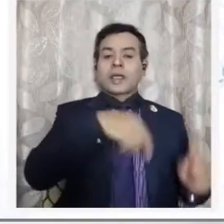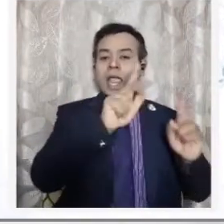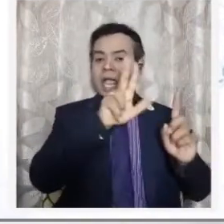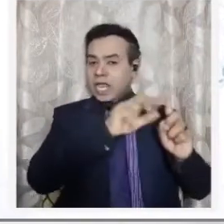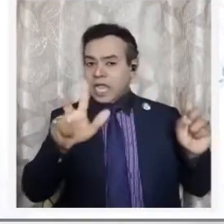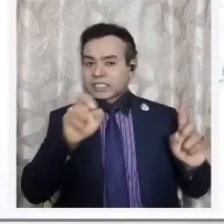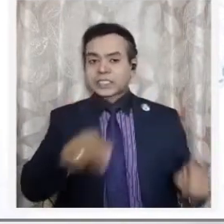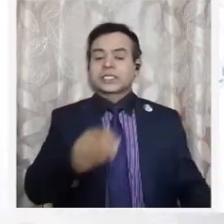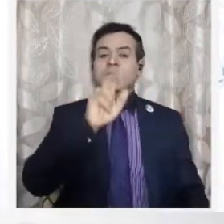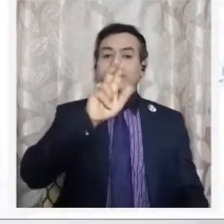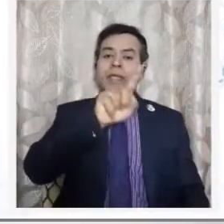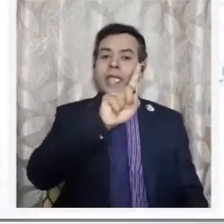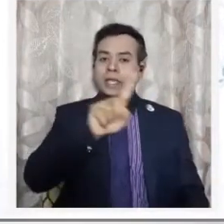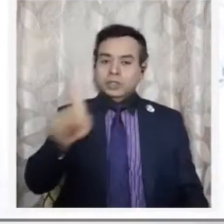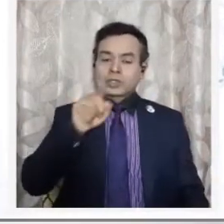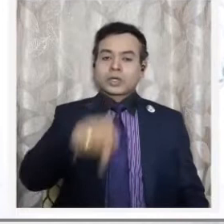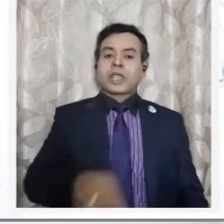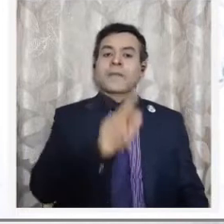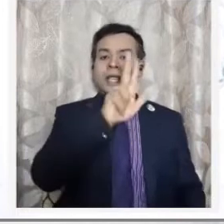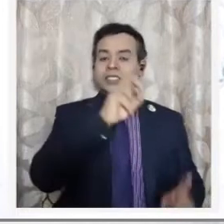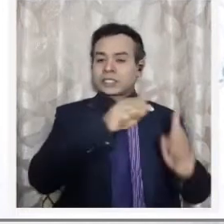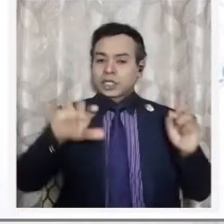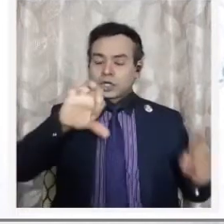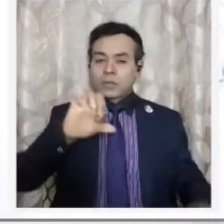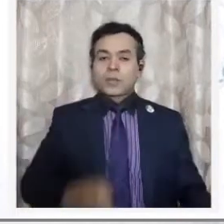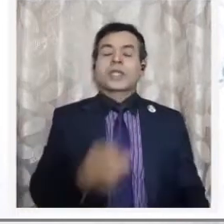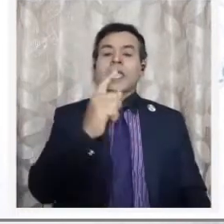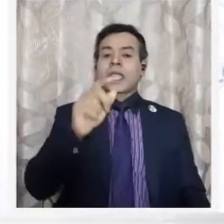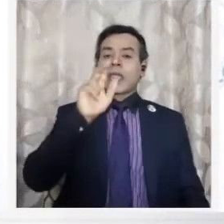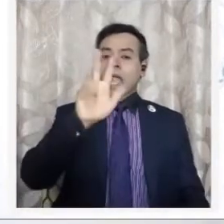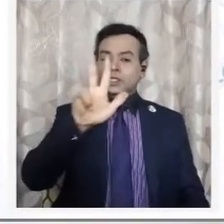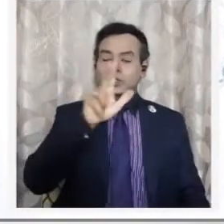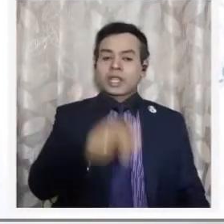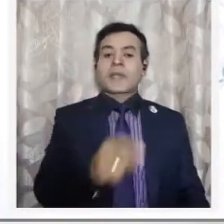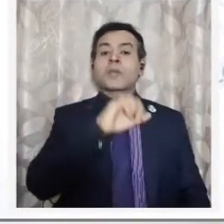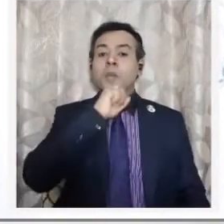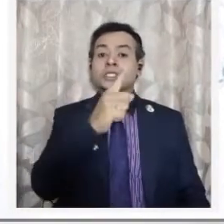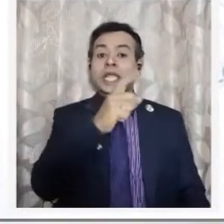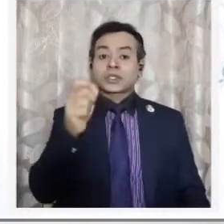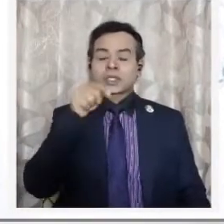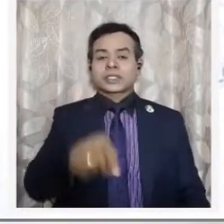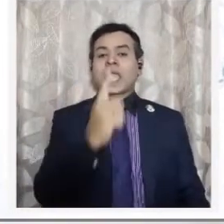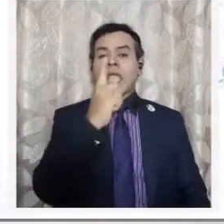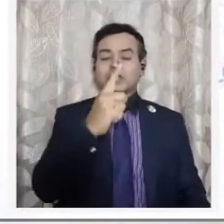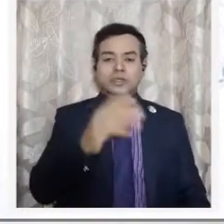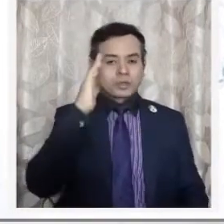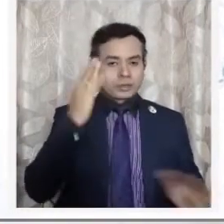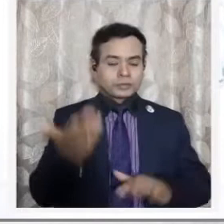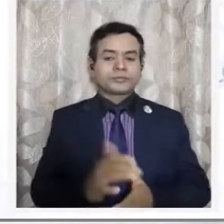61-70 11 জন, 71-80 7 জন, 81-90 1 জন এবং 100 বছরের 1